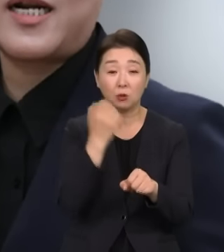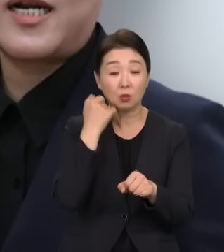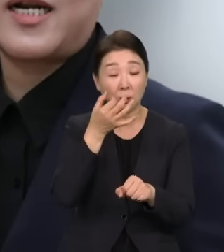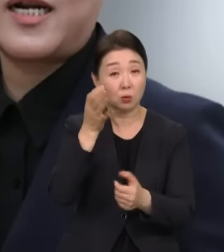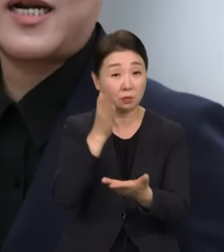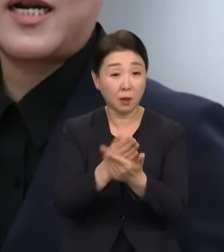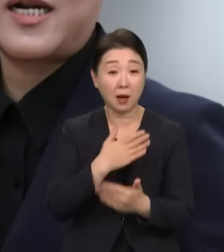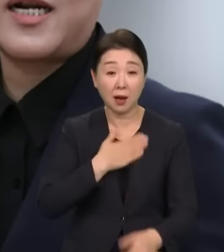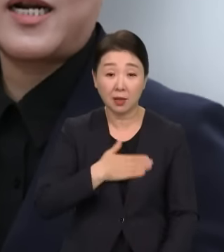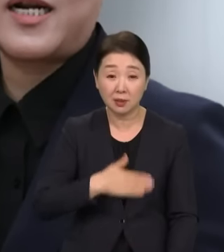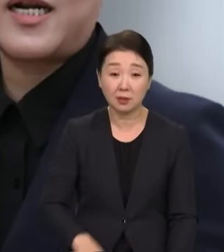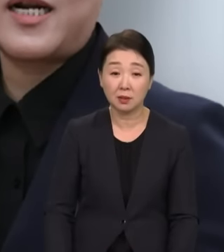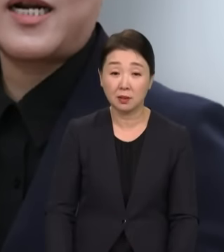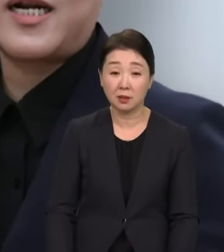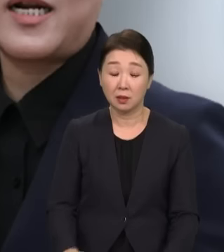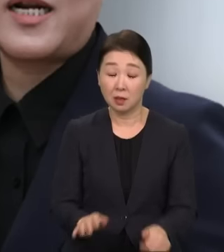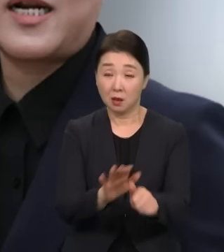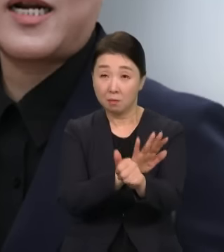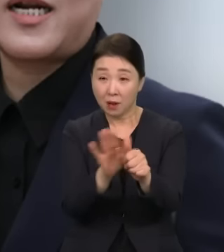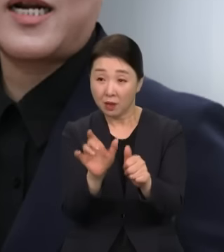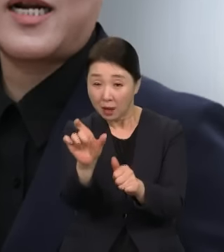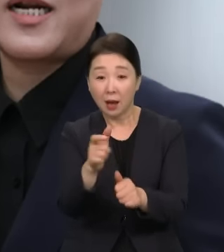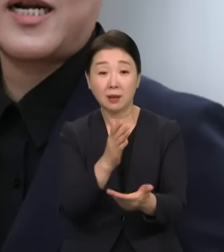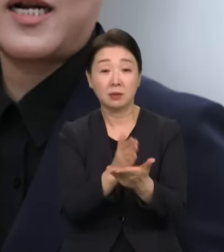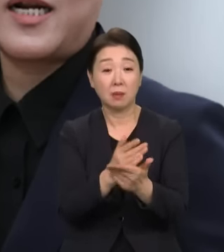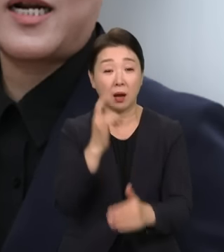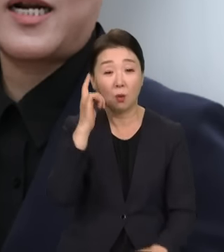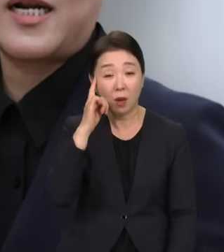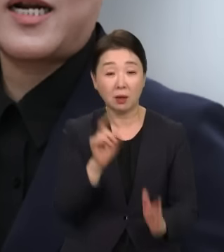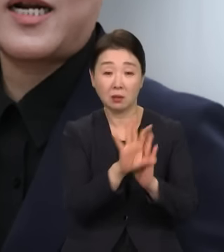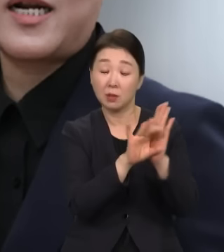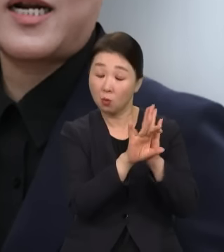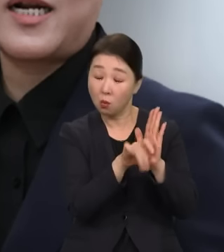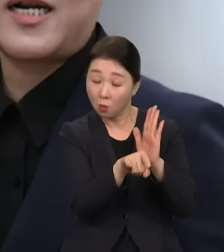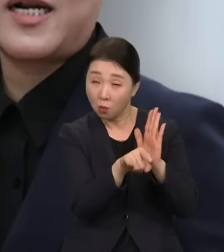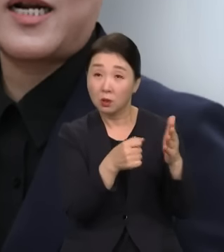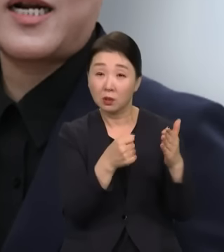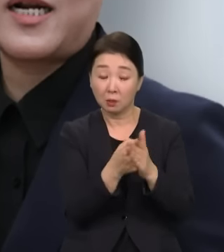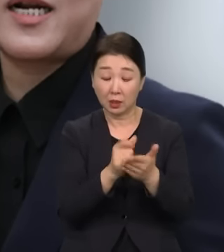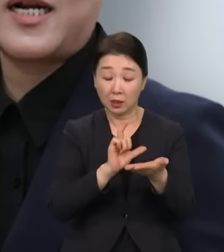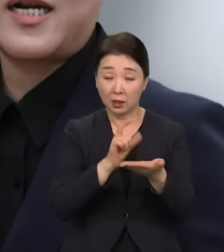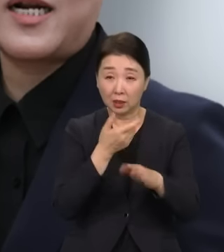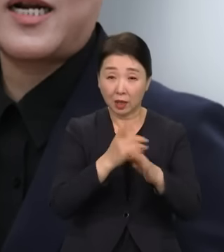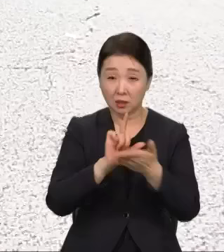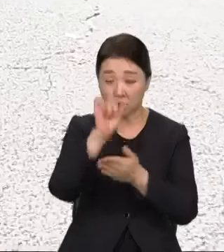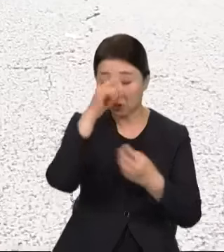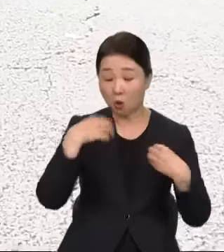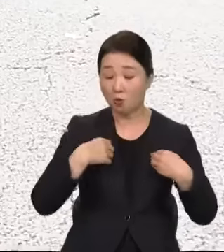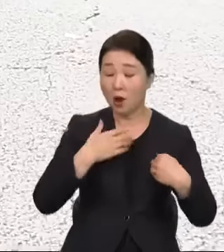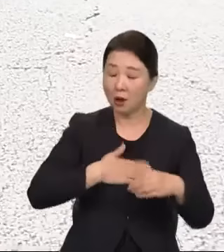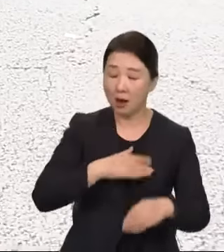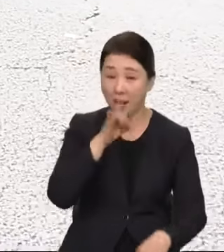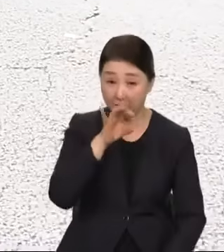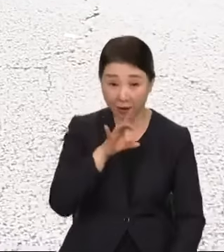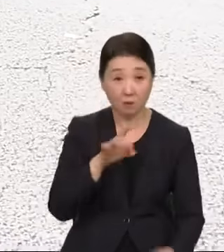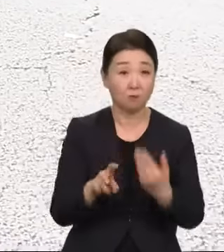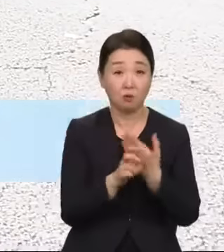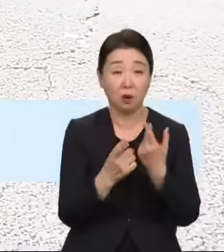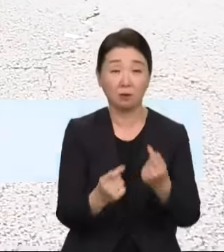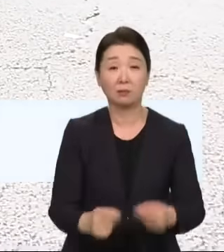안 돼. 바탕화면에 깔아놓고 이러면 안 돼. 입찰 보는 거 저 하는 거라서, 공고하는 거라서 다른 지자체 알면 난리 납니다. 실제 수소